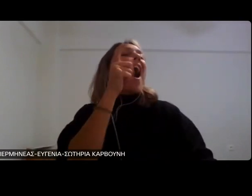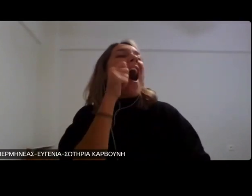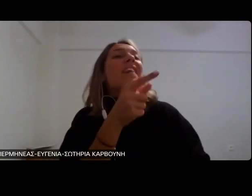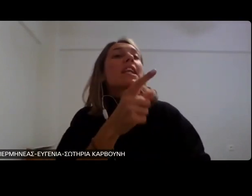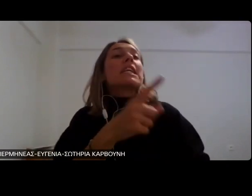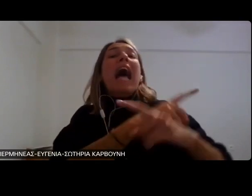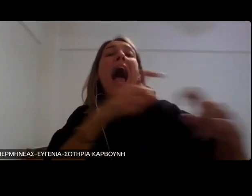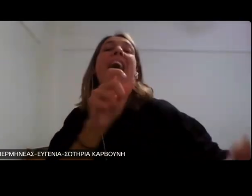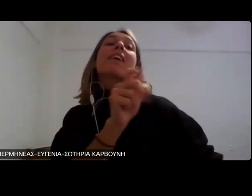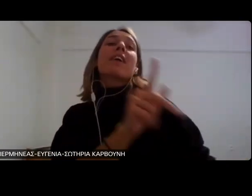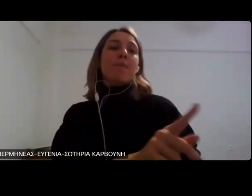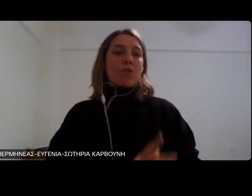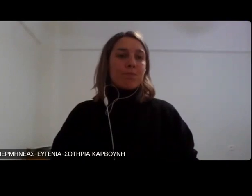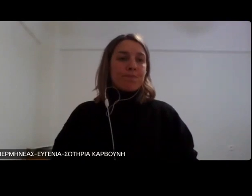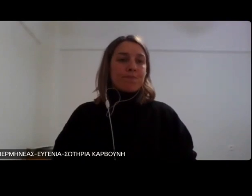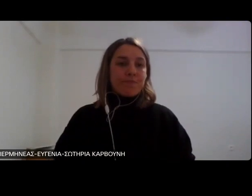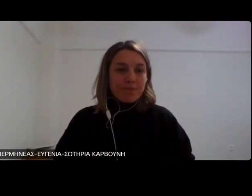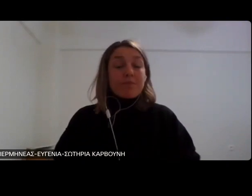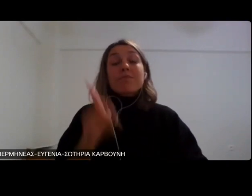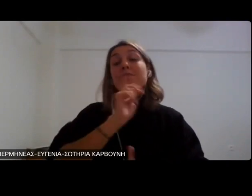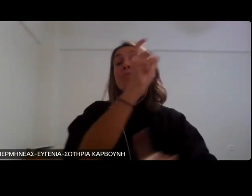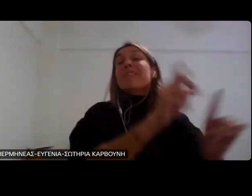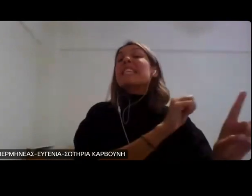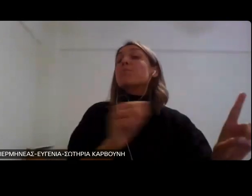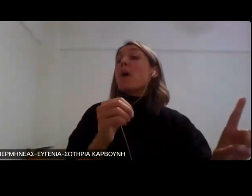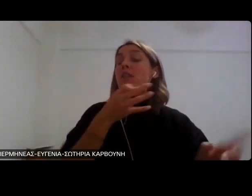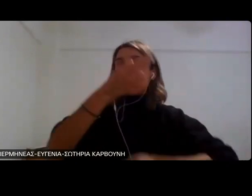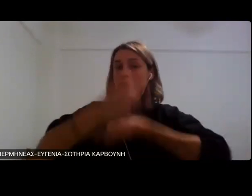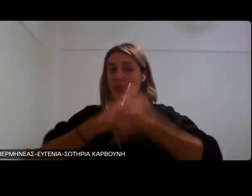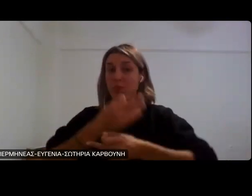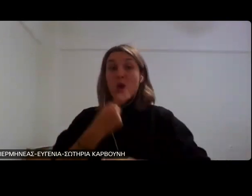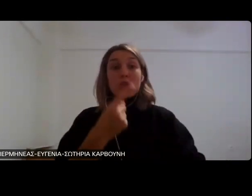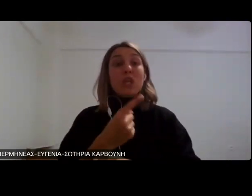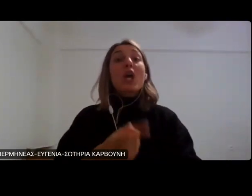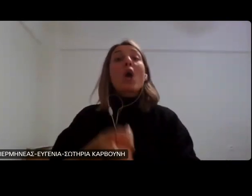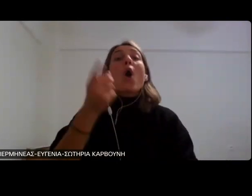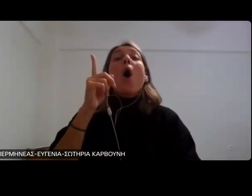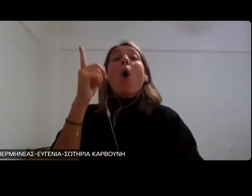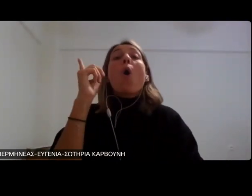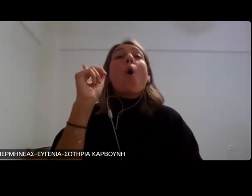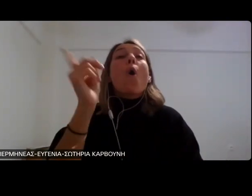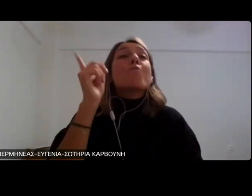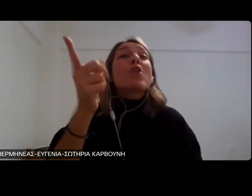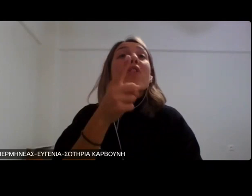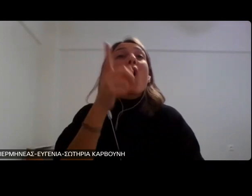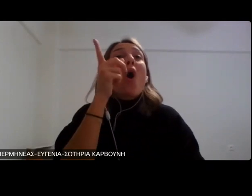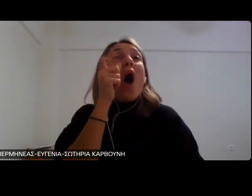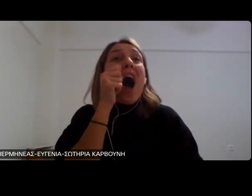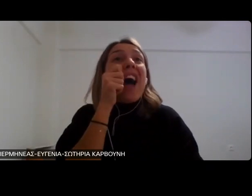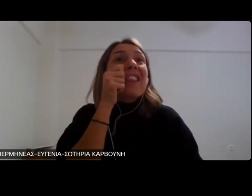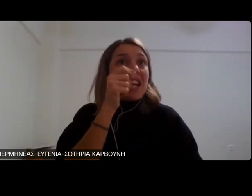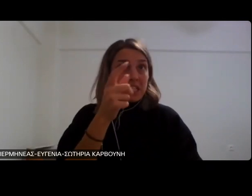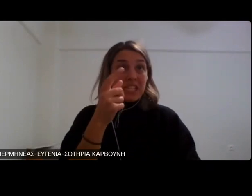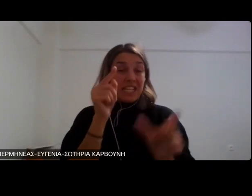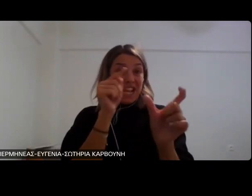γεγονός. Όπως εξηγεί η Dale Spender, αυτό το μονοπόλιο πάνω στη γλώσσα είναι ένα από τα μέσα που χρησιμοποιούν οι άντρες για να εξασφαλίσουν την